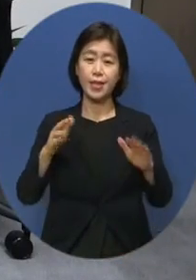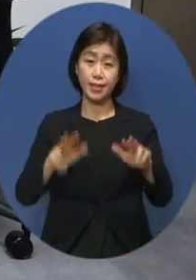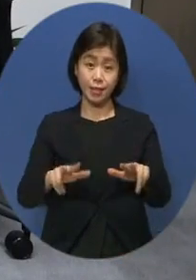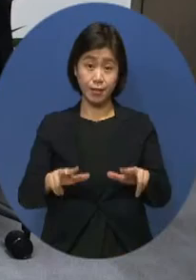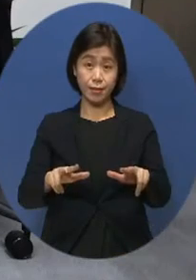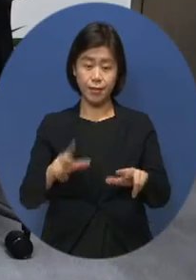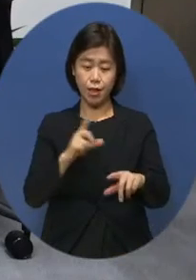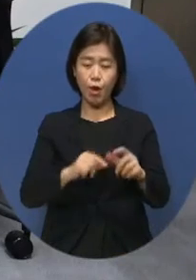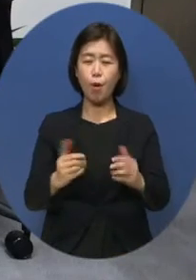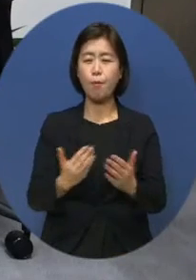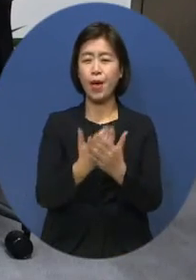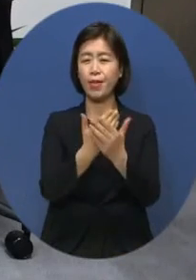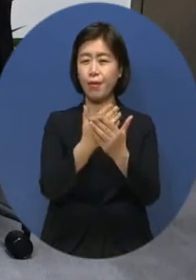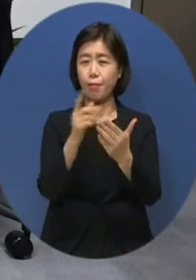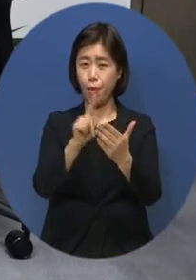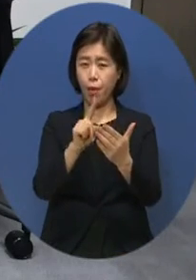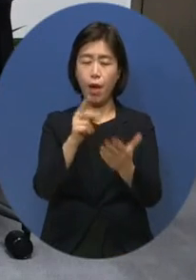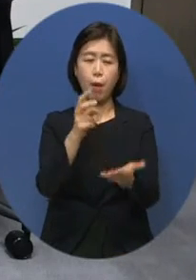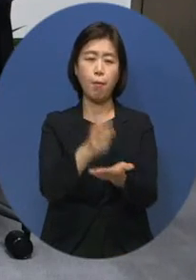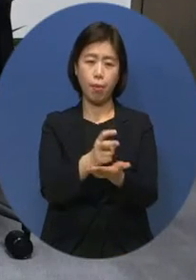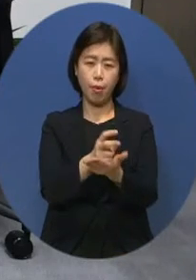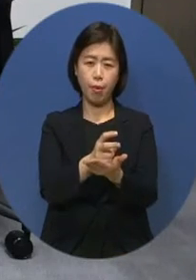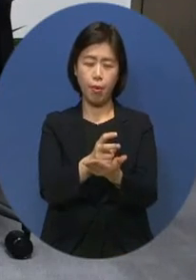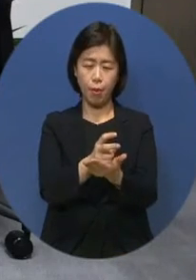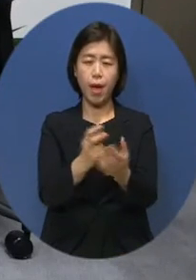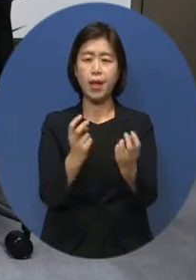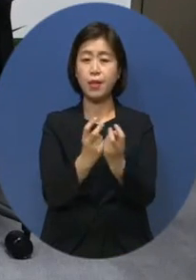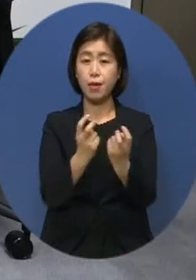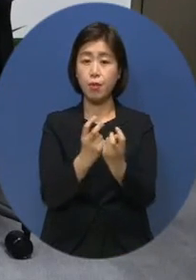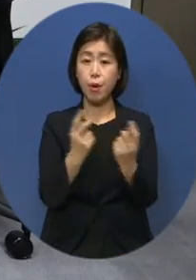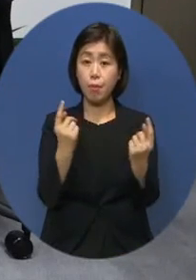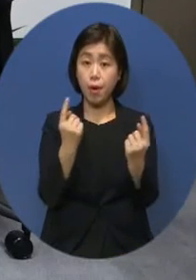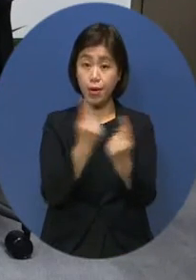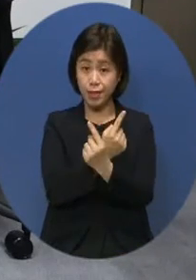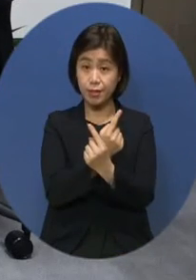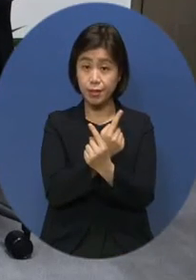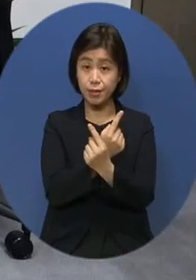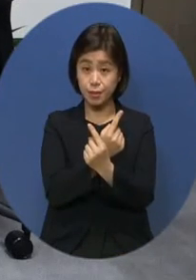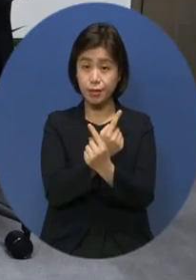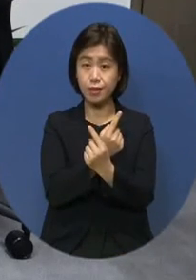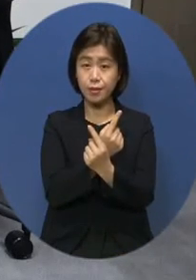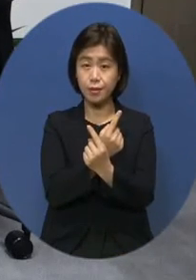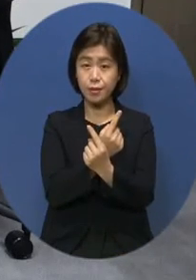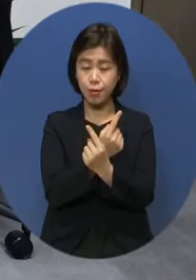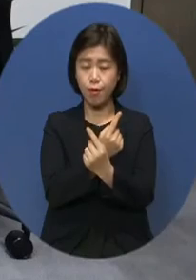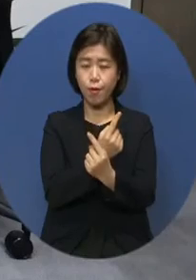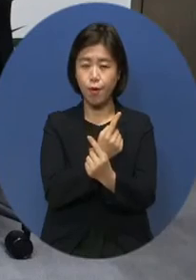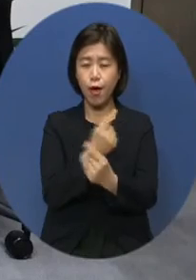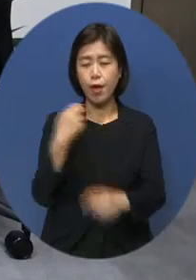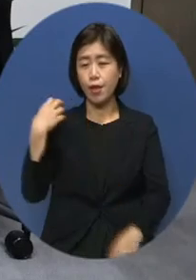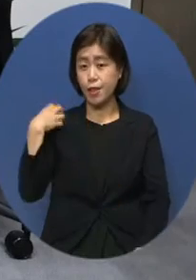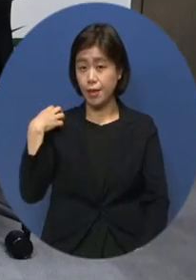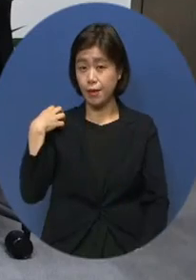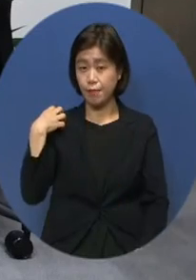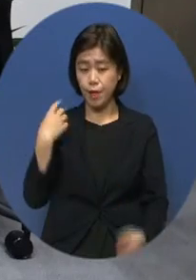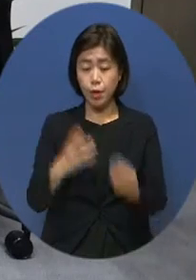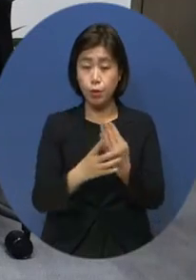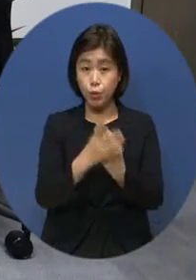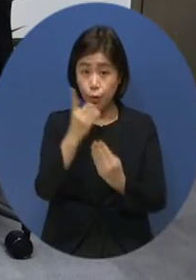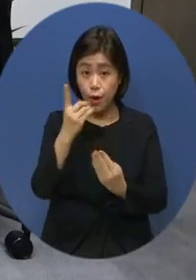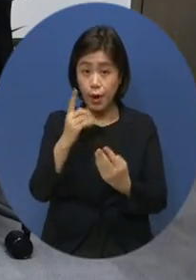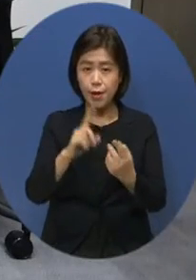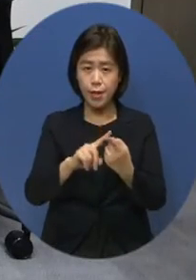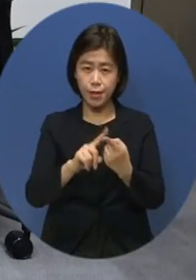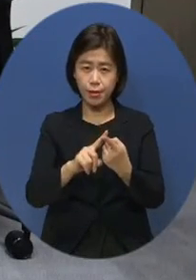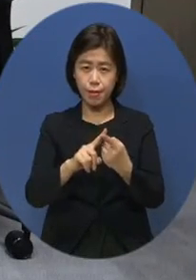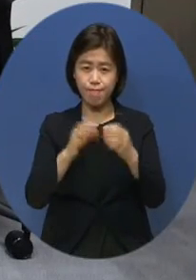좀 더 나아가서 어떤 법과 제도를 변화시키는 것으로 그런. 사회에서의 통합이라고 하는 것을 뒷받침하기 위해서